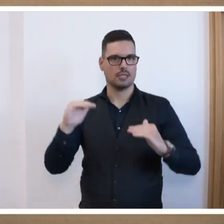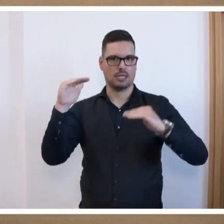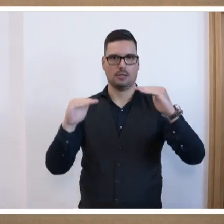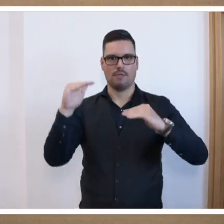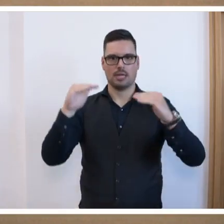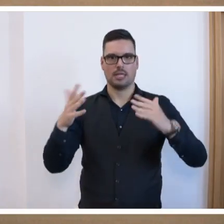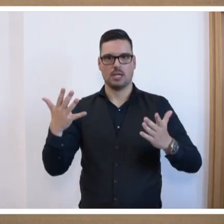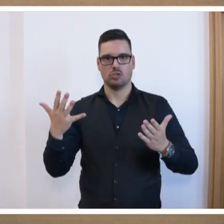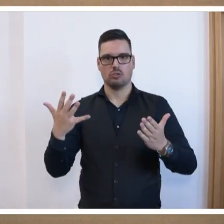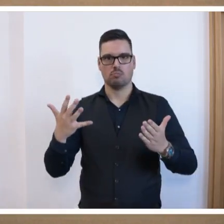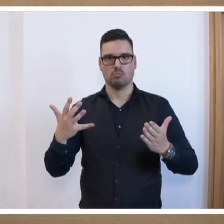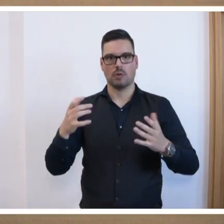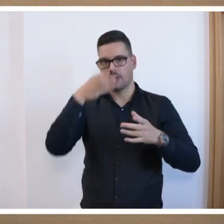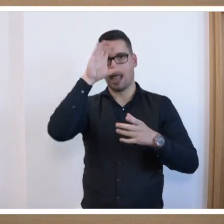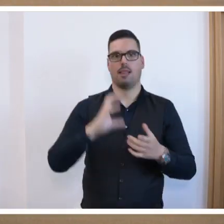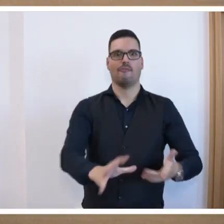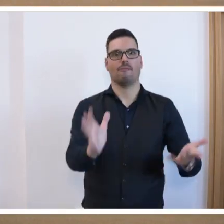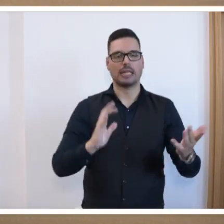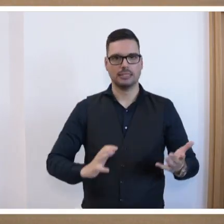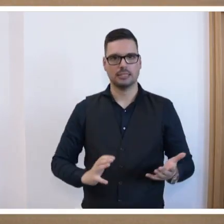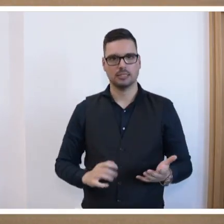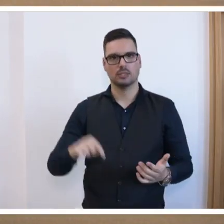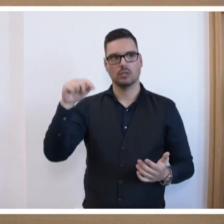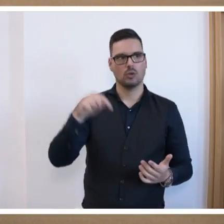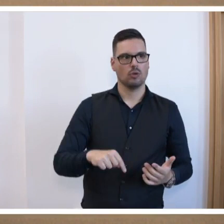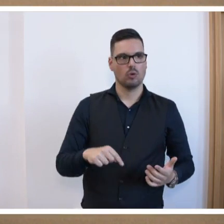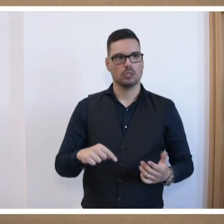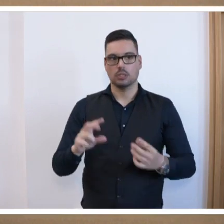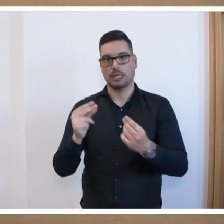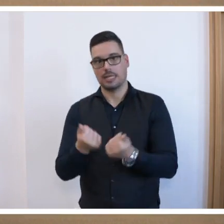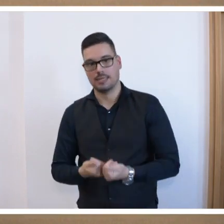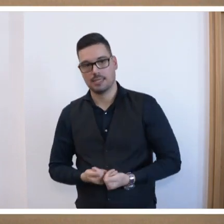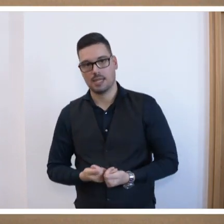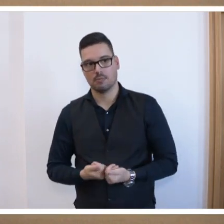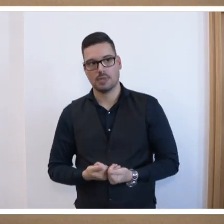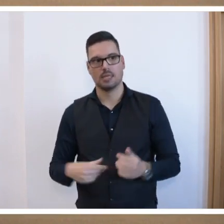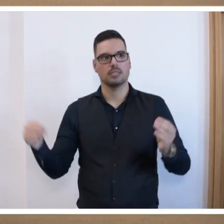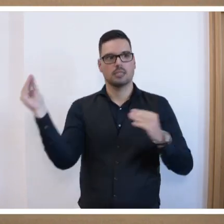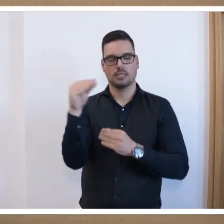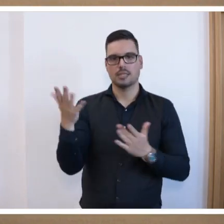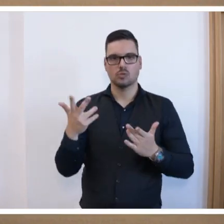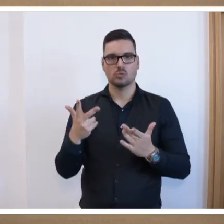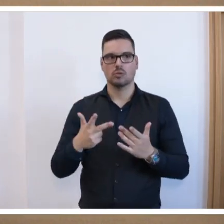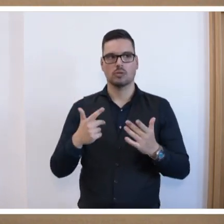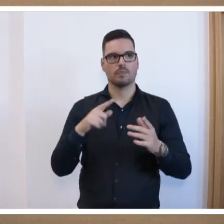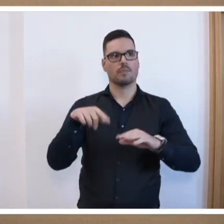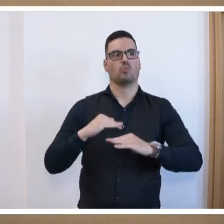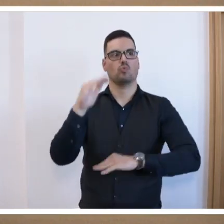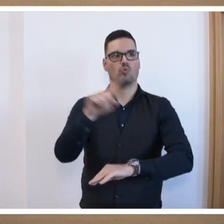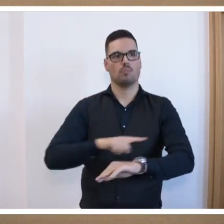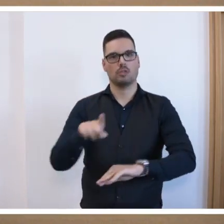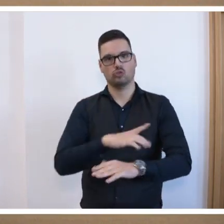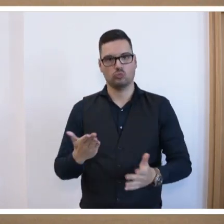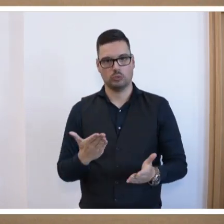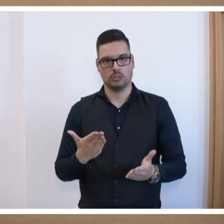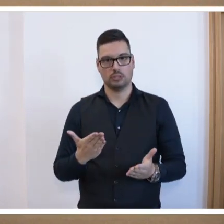das einem ausgewachsenen Elefanten. Heute alles keine Seltenheit mehr. Hinzu kommen regelmäßige Überstunden, bedingt durch